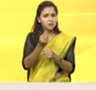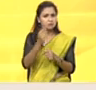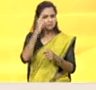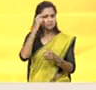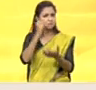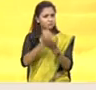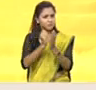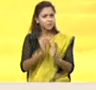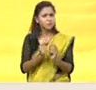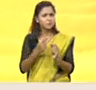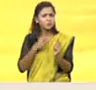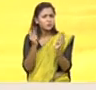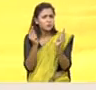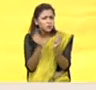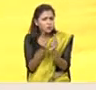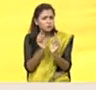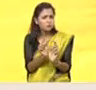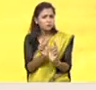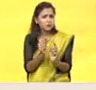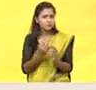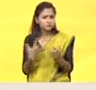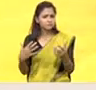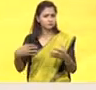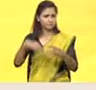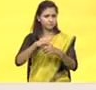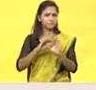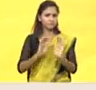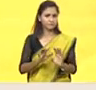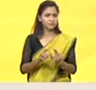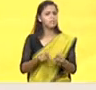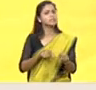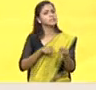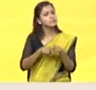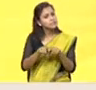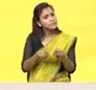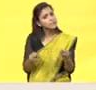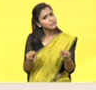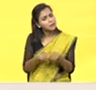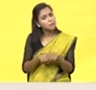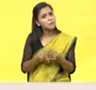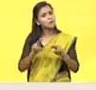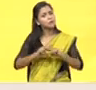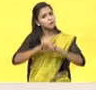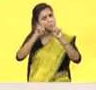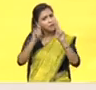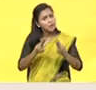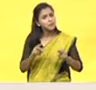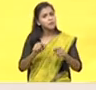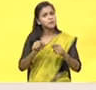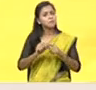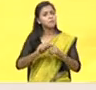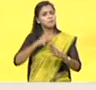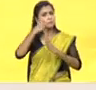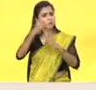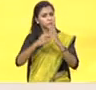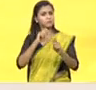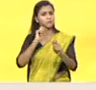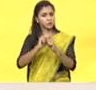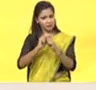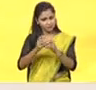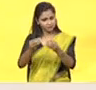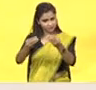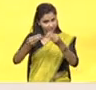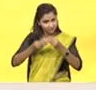उसमें हमारा छोटा सा एक कंट्रीब्यूशन है। ऐसी कुछ नेशनल इम्पैक्ट की प्रोजेक्ट्स पे काम करने को मिले,